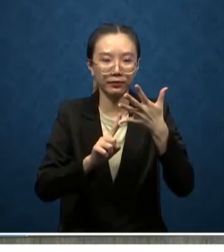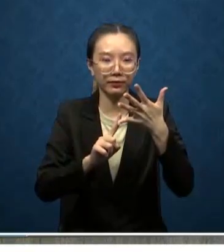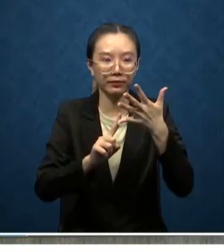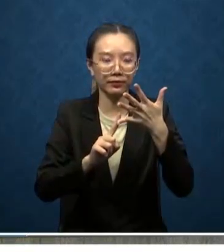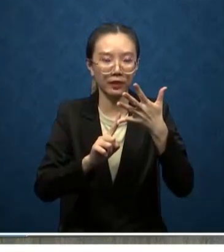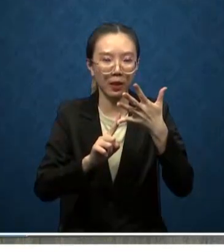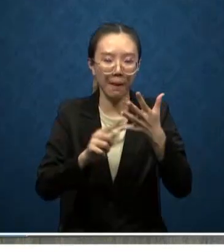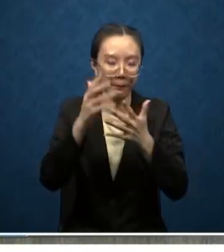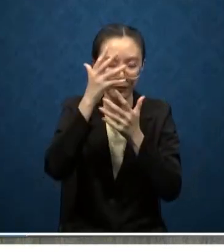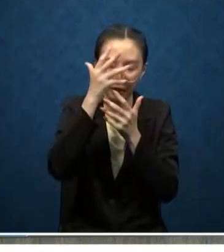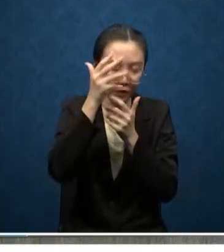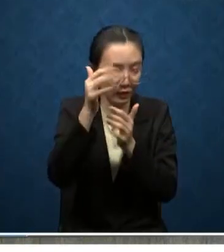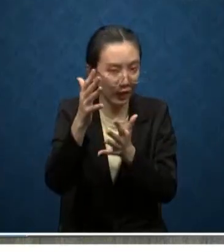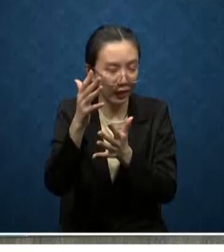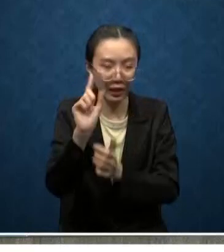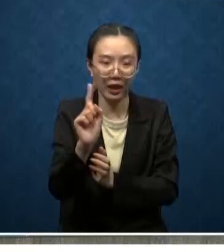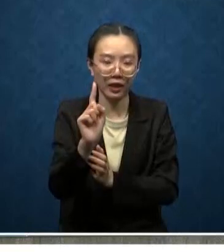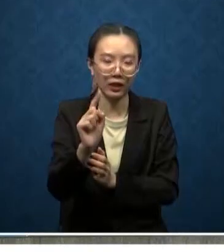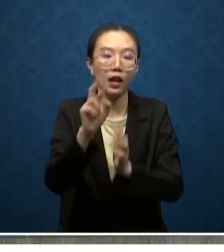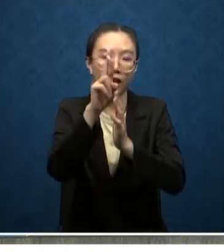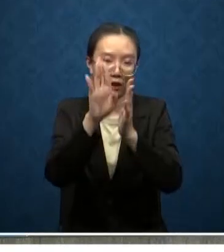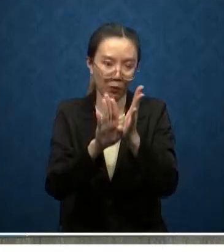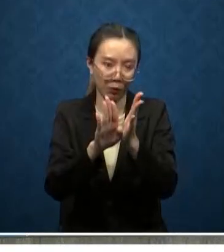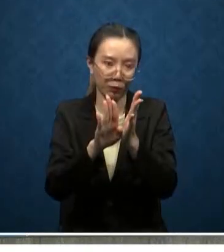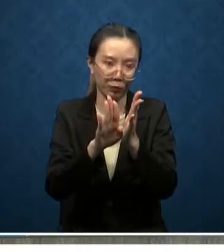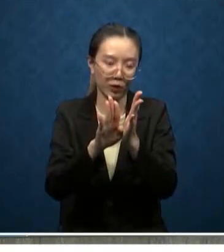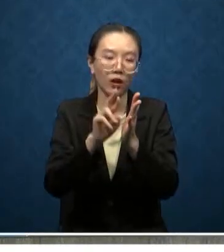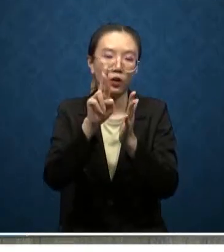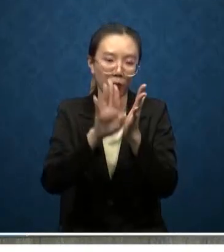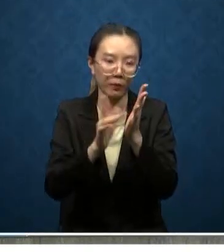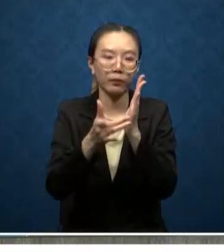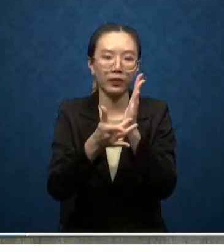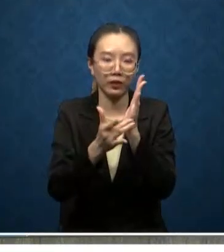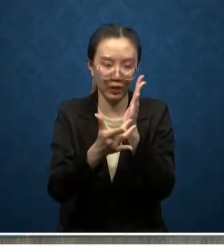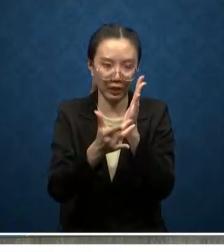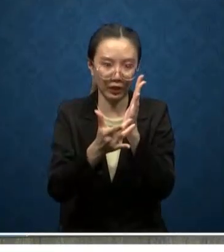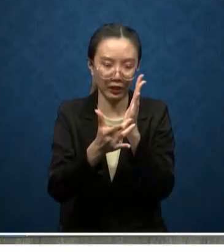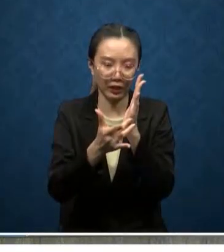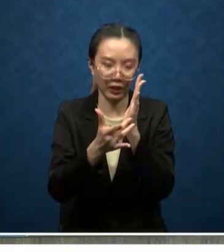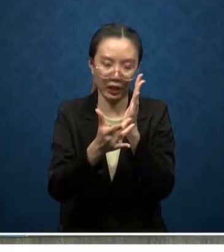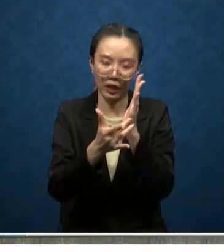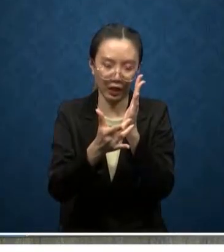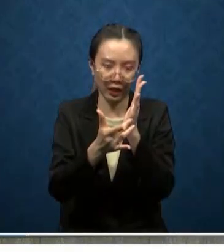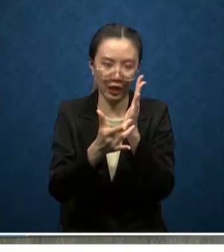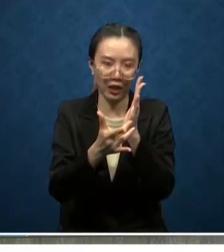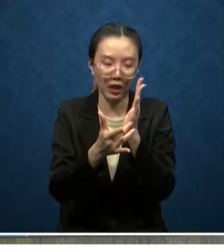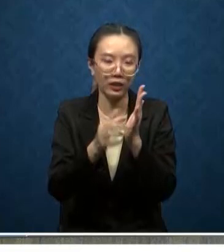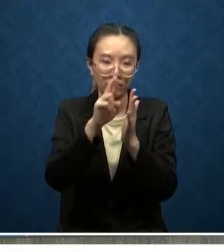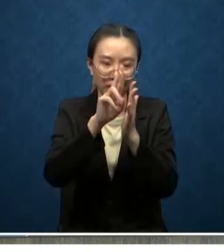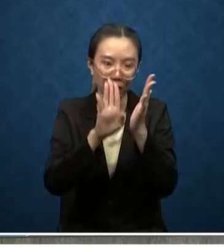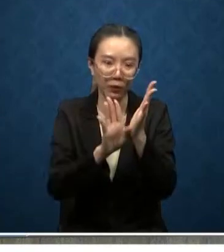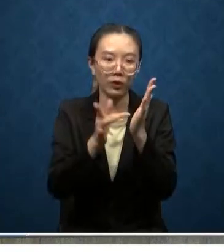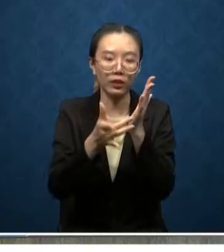ละเลยคุณค่าความสำคัญของระบบElectronic monitoring and evaluation